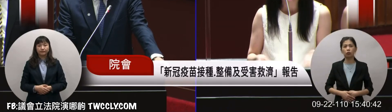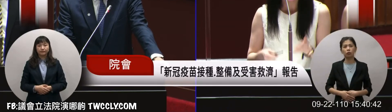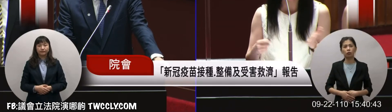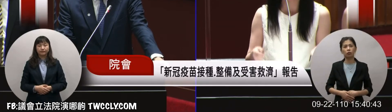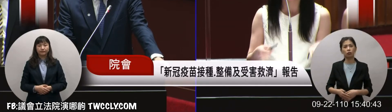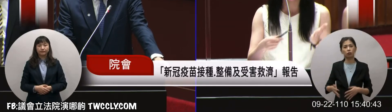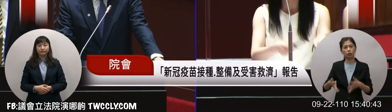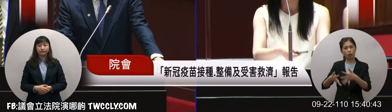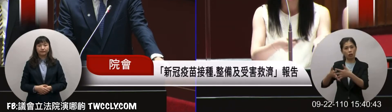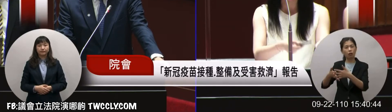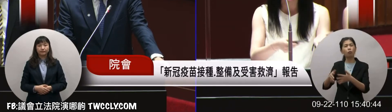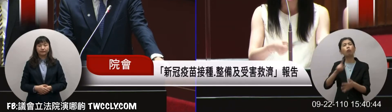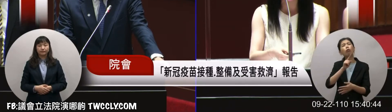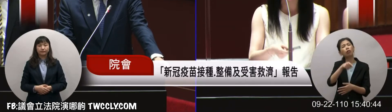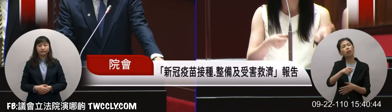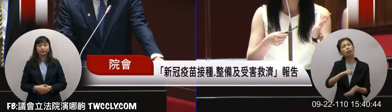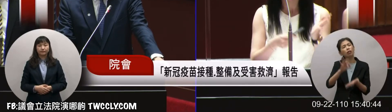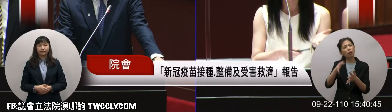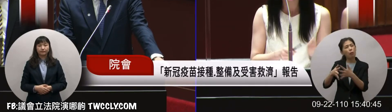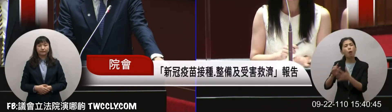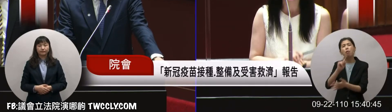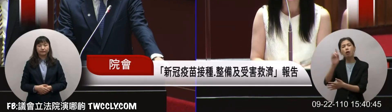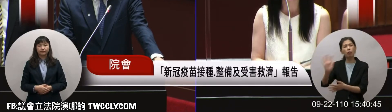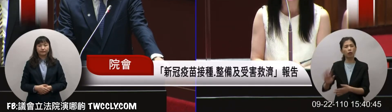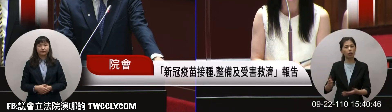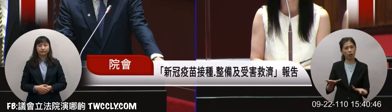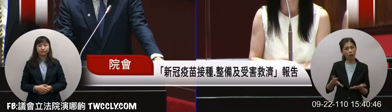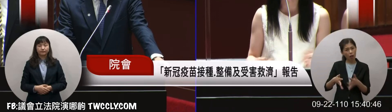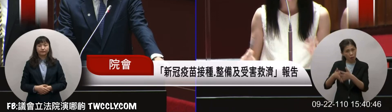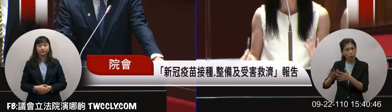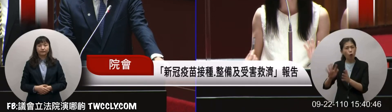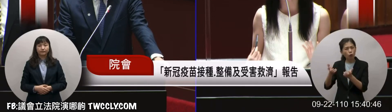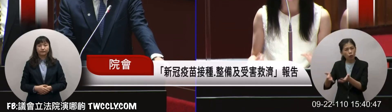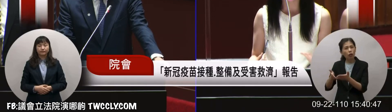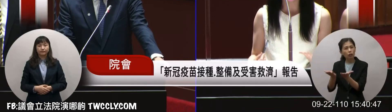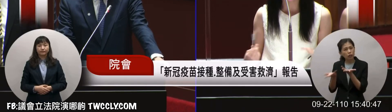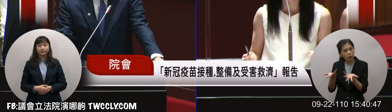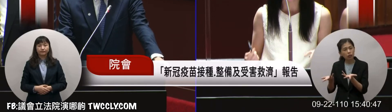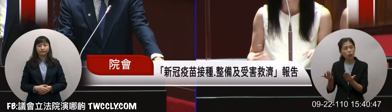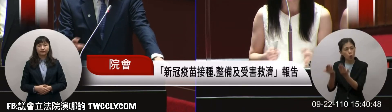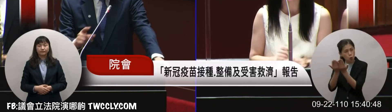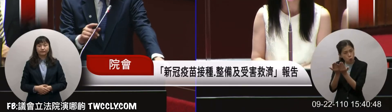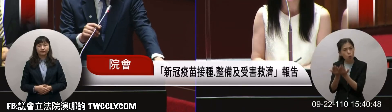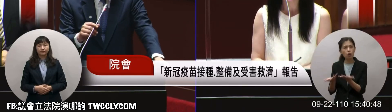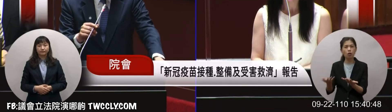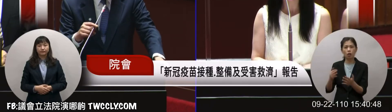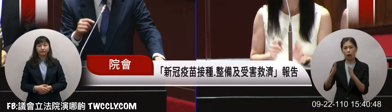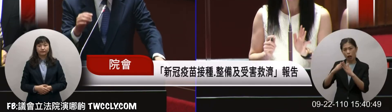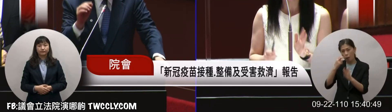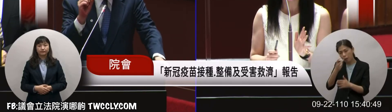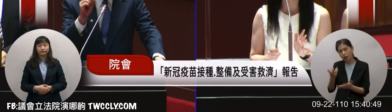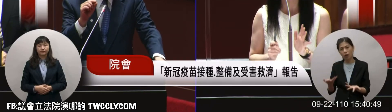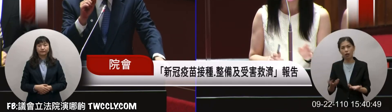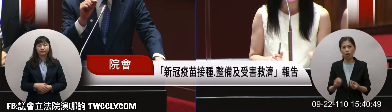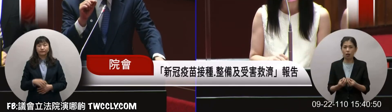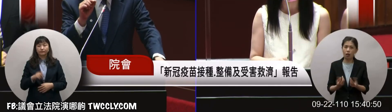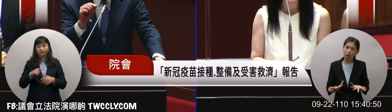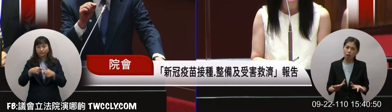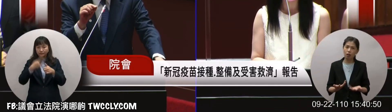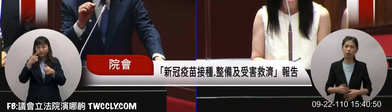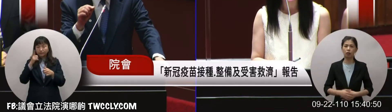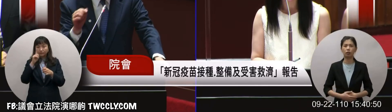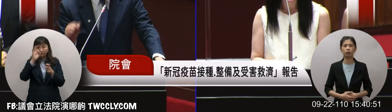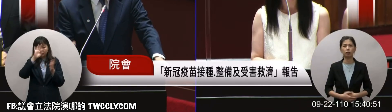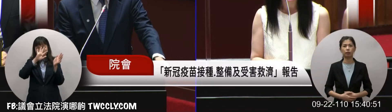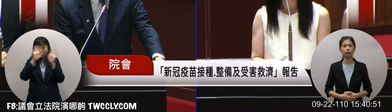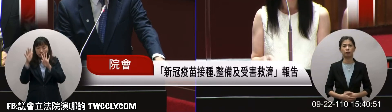美国，因为他们可能去美国留学或什么有重要的事情要去美国，可是他现在打了高端，不知道该怎么办。那 我觉得部长，所以第一步要先把